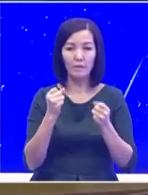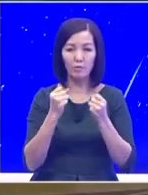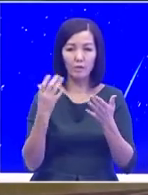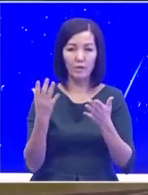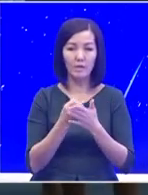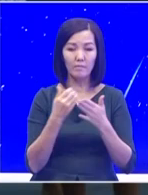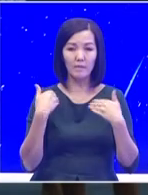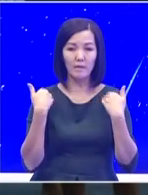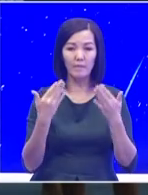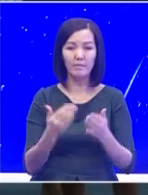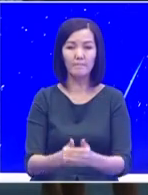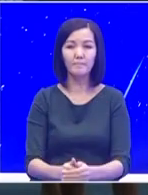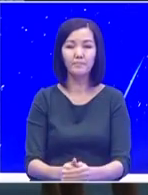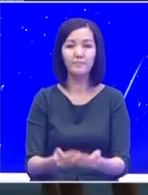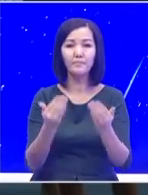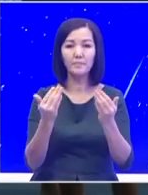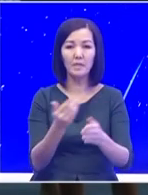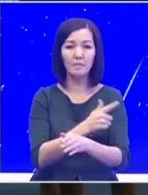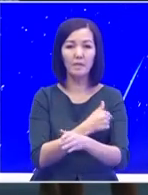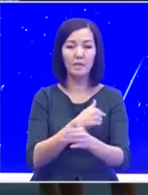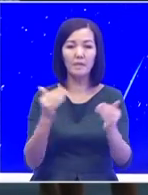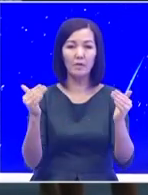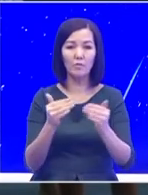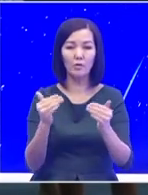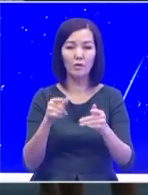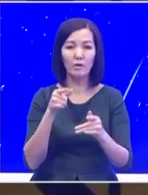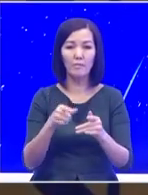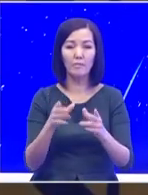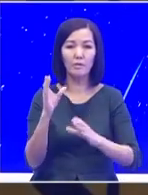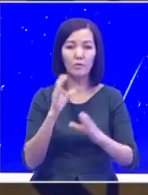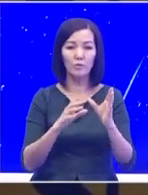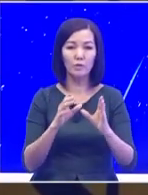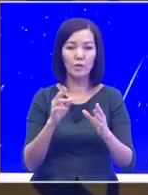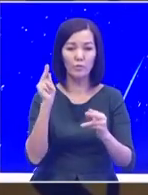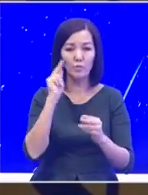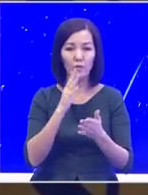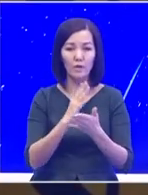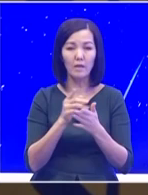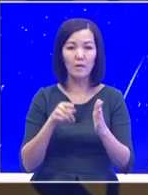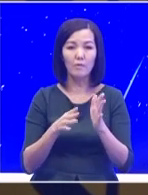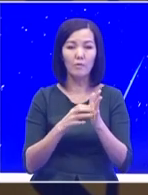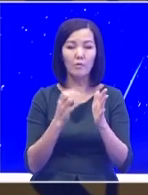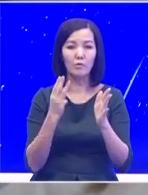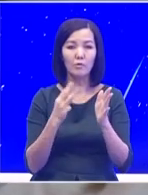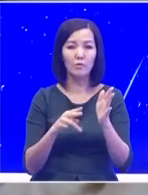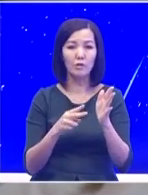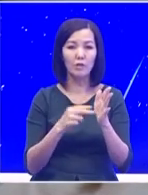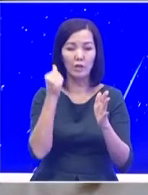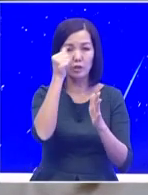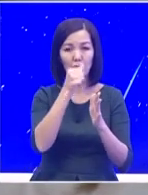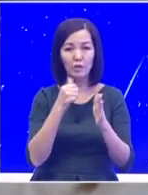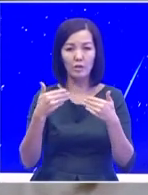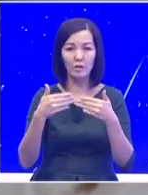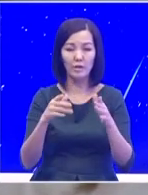сәттілік табыс тілеймін. Қазір медициналық колледжде мыңнан аса студент білім алады. Бұл мекеме 1937 жылдан бері